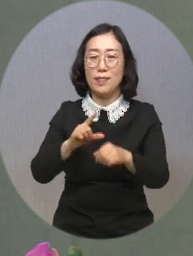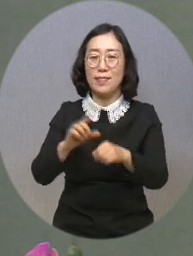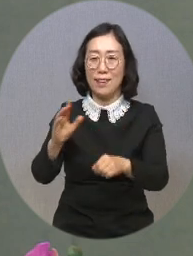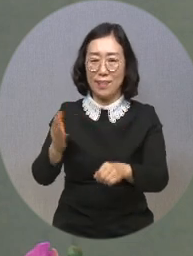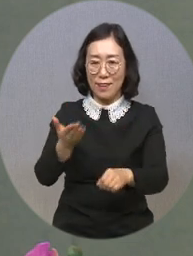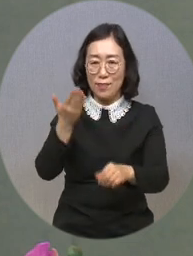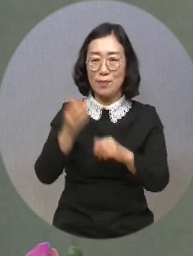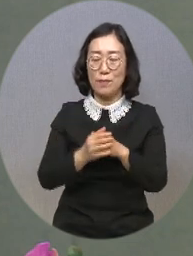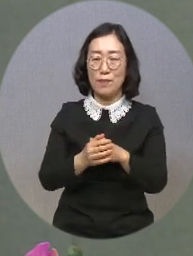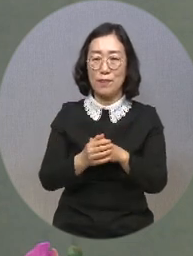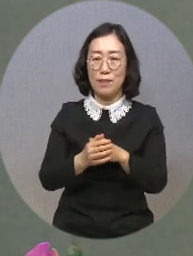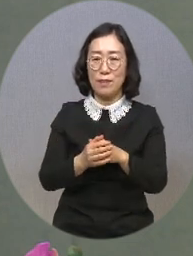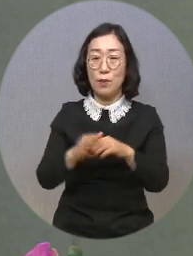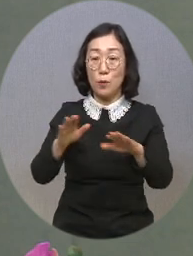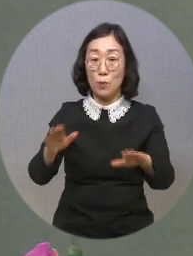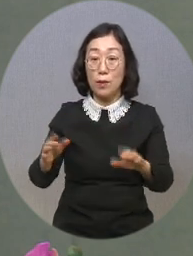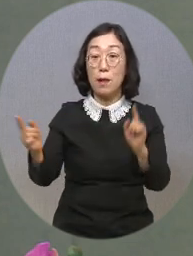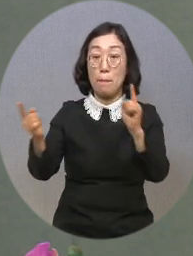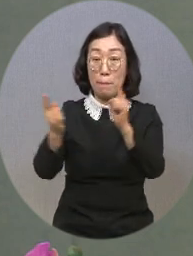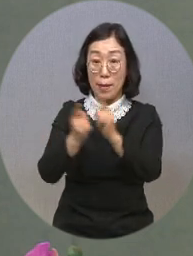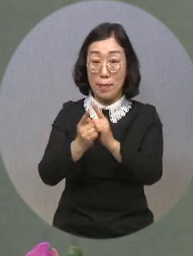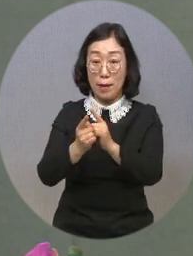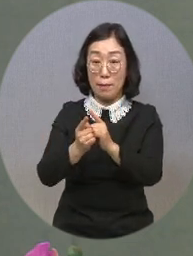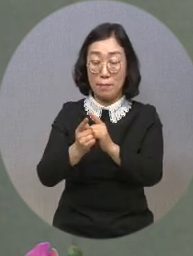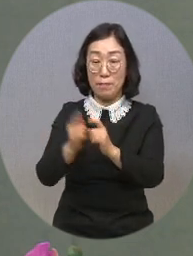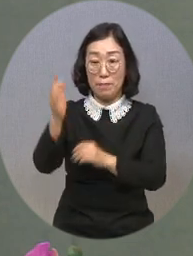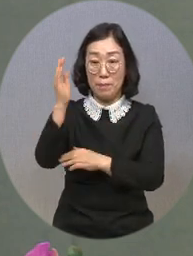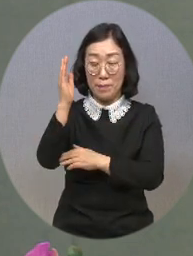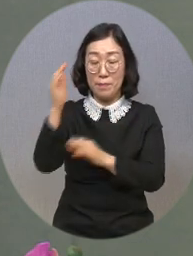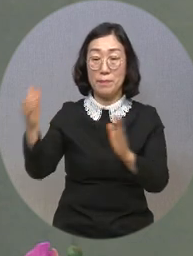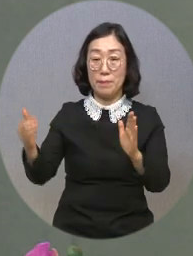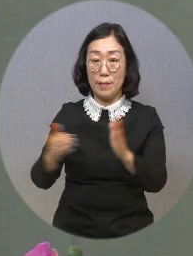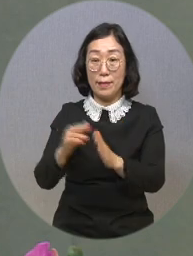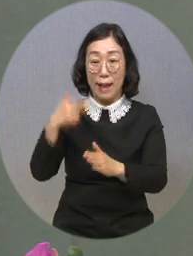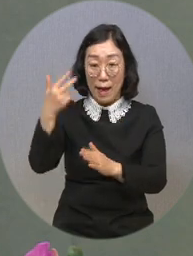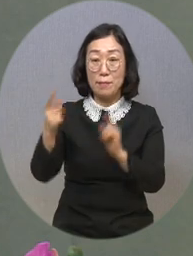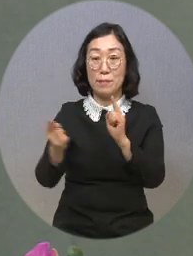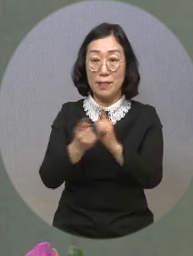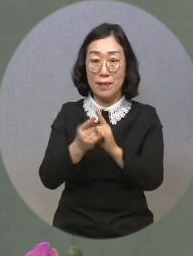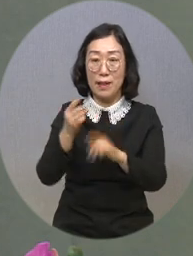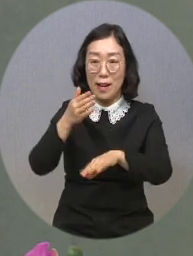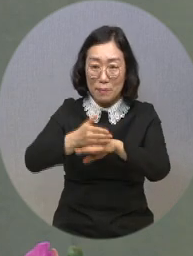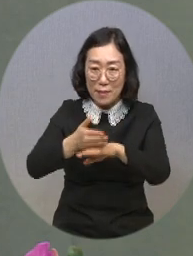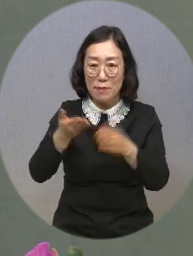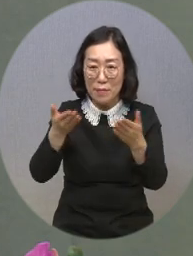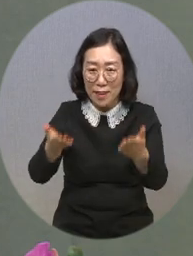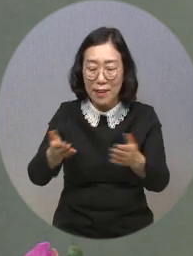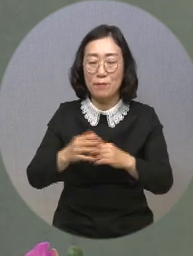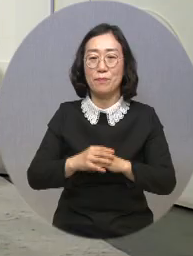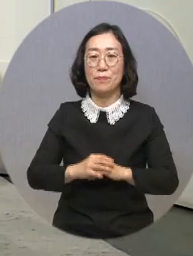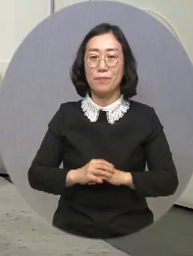되었습니다. 오늘 만남은 여기서 끝내겠습니다. 다음 시간에 뵙겠습니다. 감사합니다.